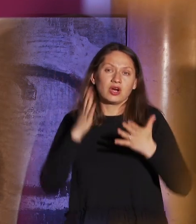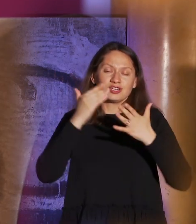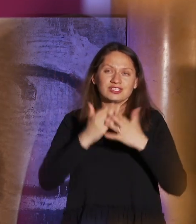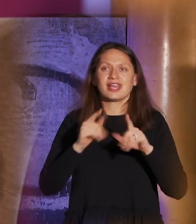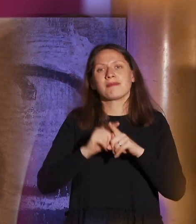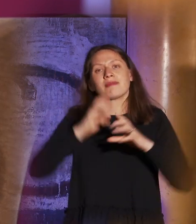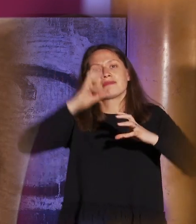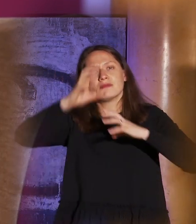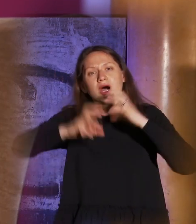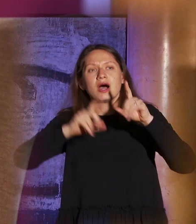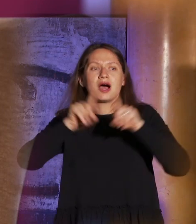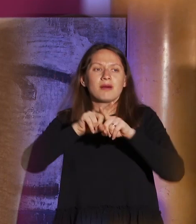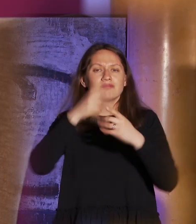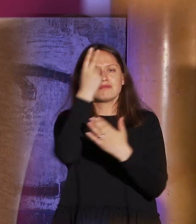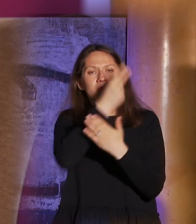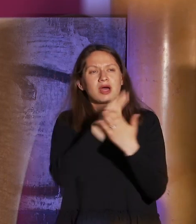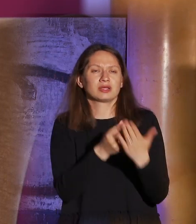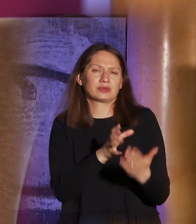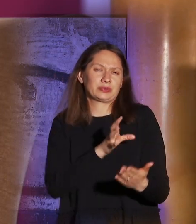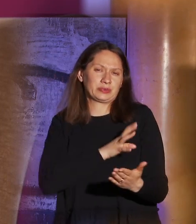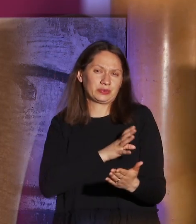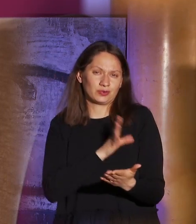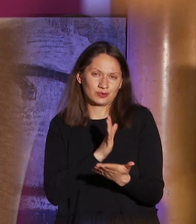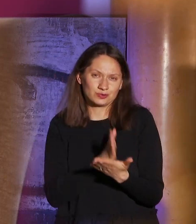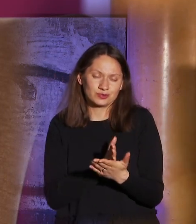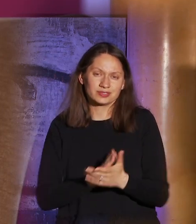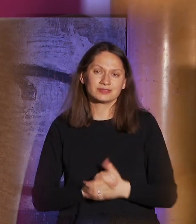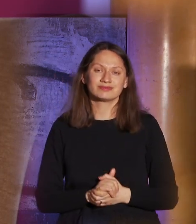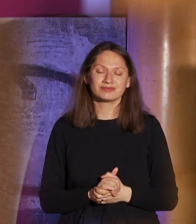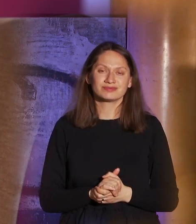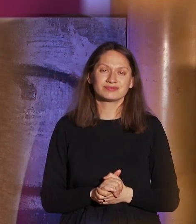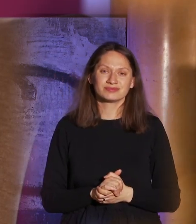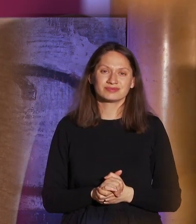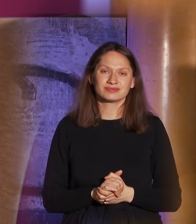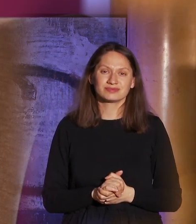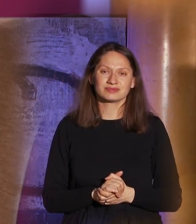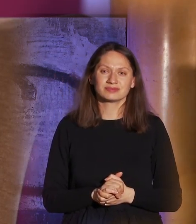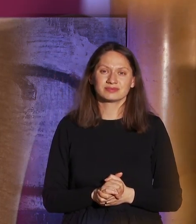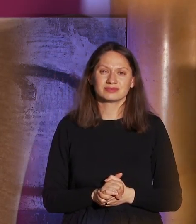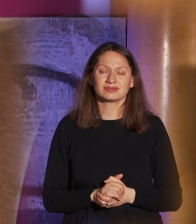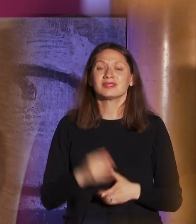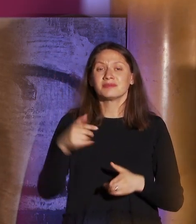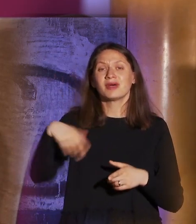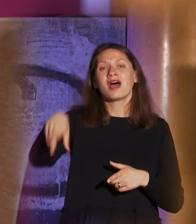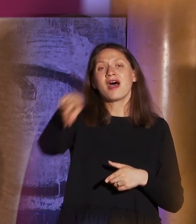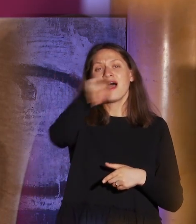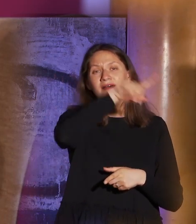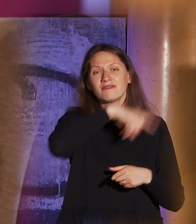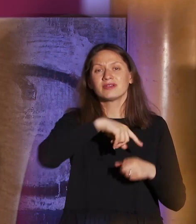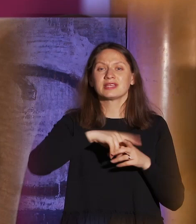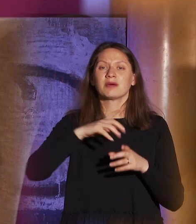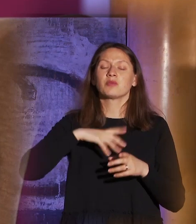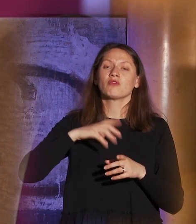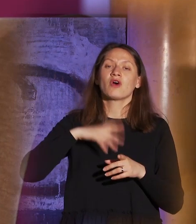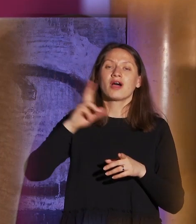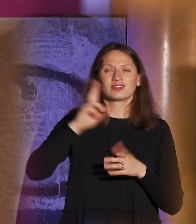sukurta. Ir man atrodo, kad ir mes turim būti tie kaip kūrėjo vaikai, ane, pasiduotai